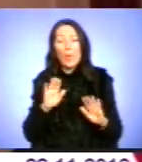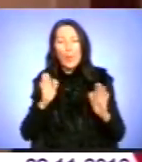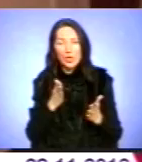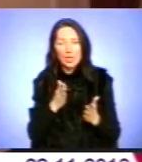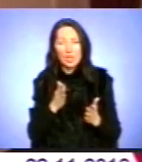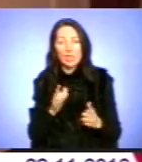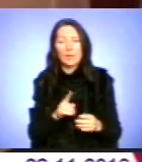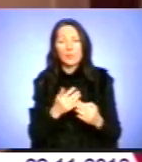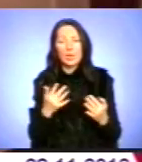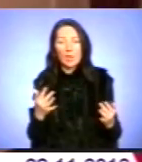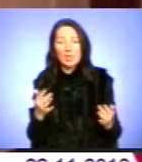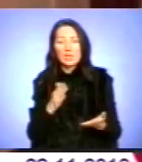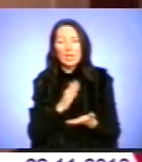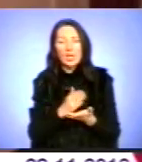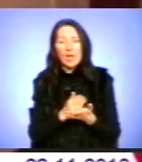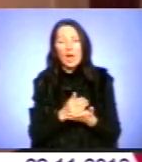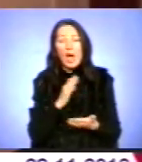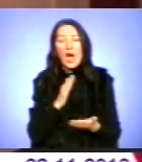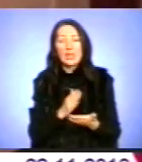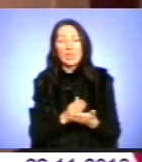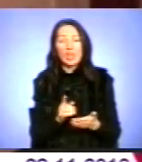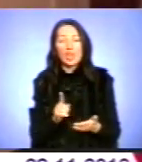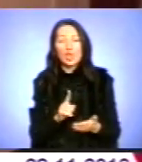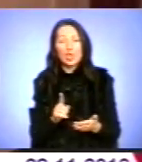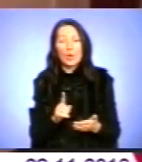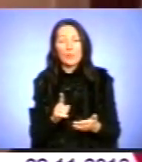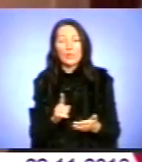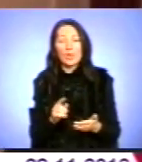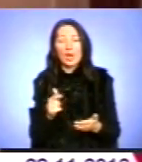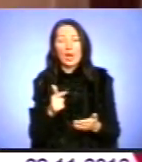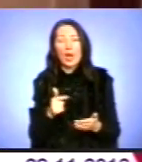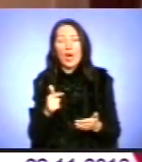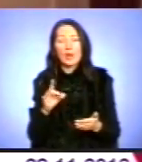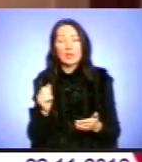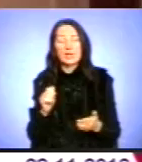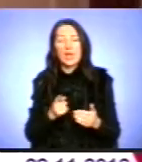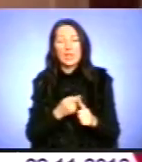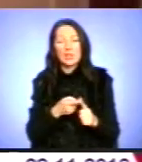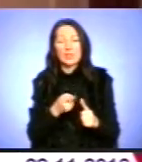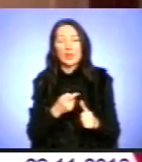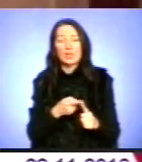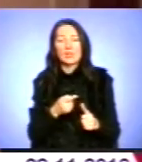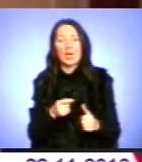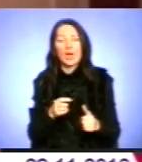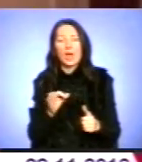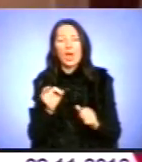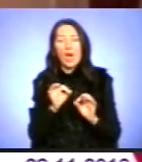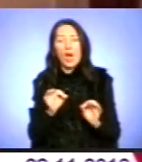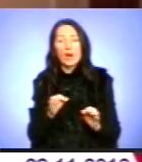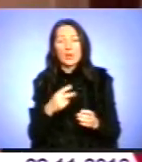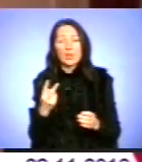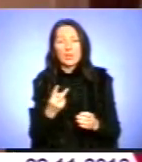духового оркестру у мене є. Є у мене агресія називається. 2008 війна Росії